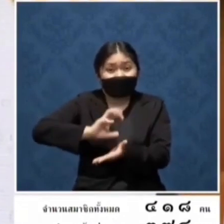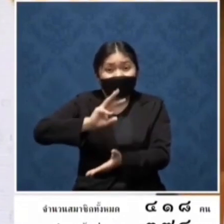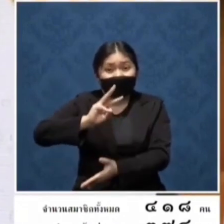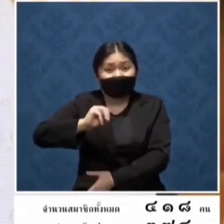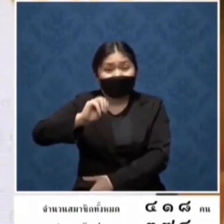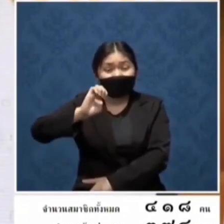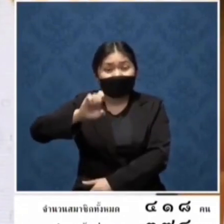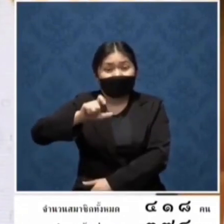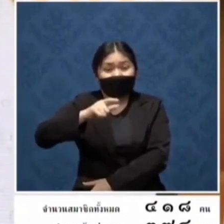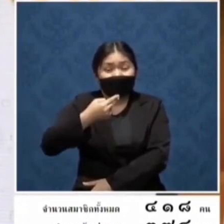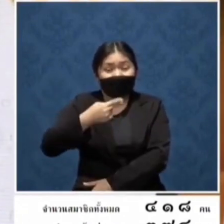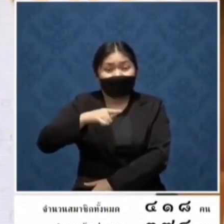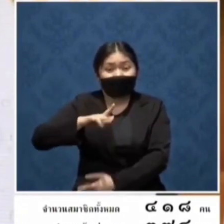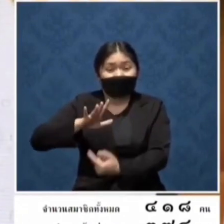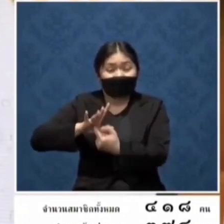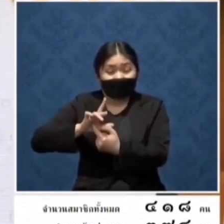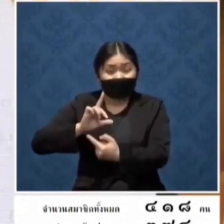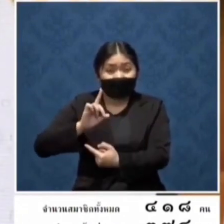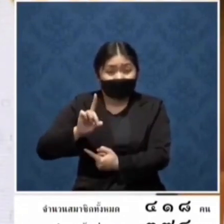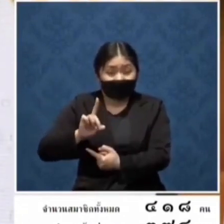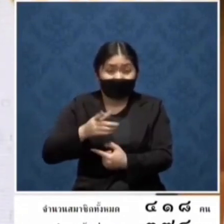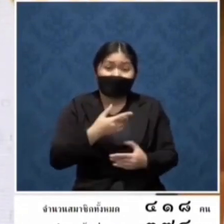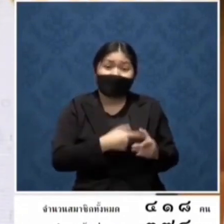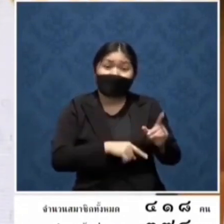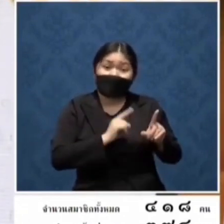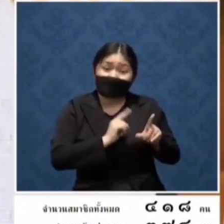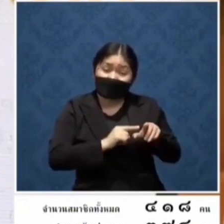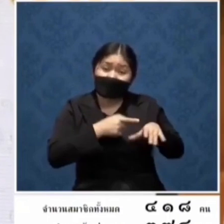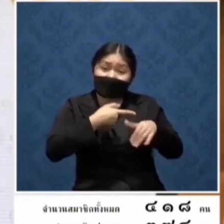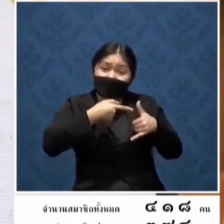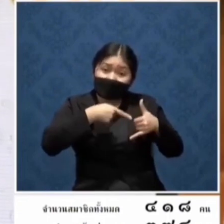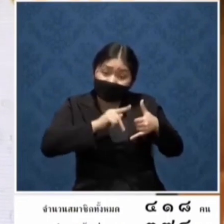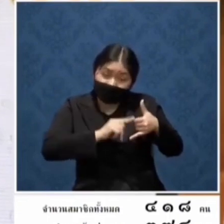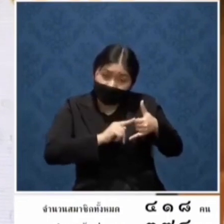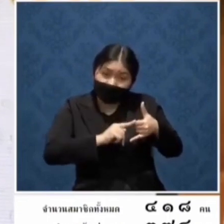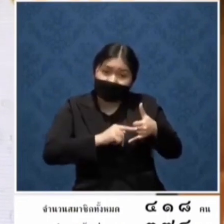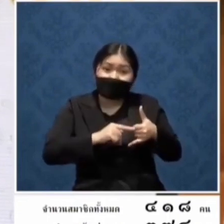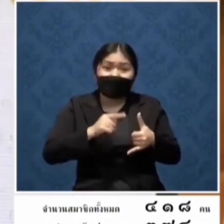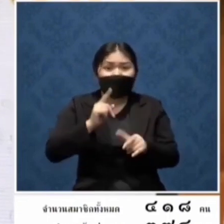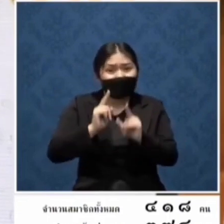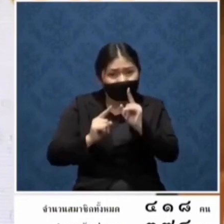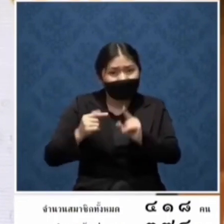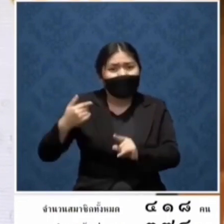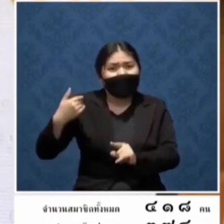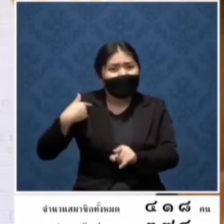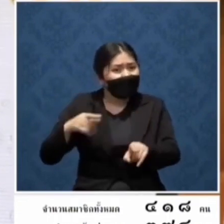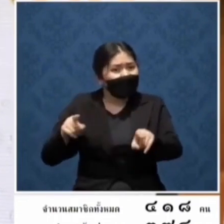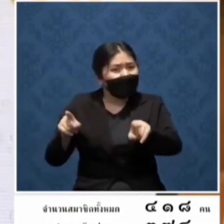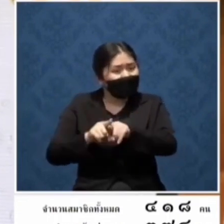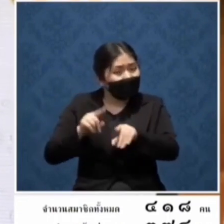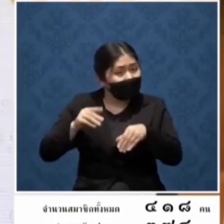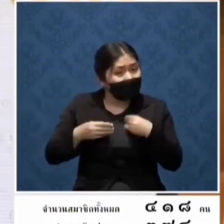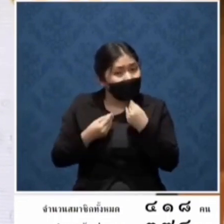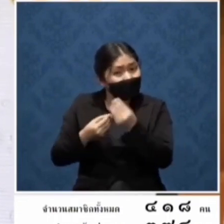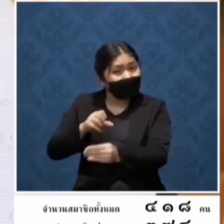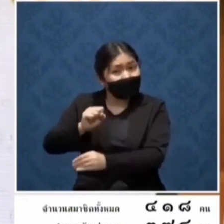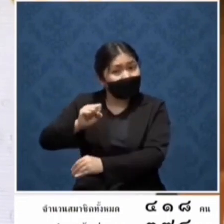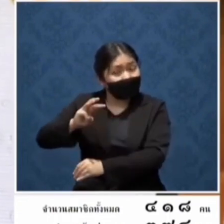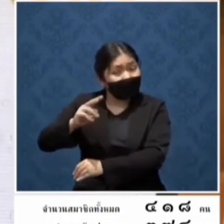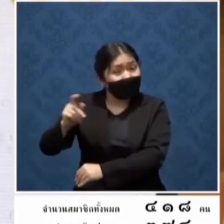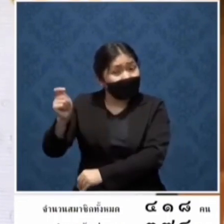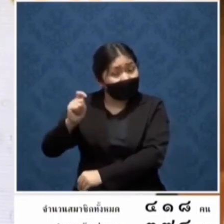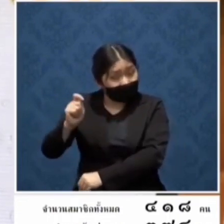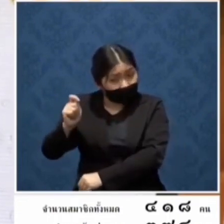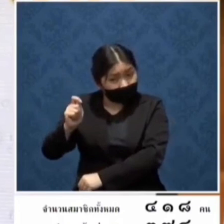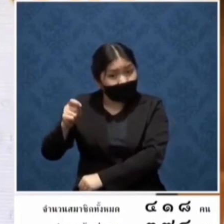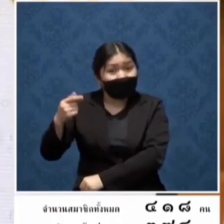ปอปราถือหุ้นด้วยเป็นนอมินีให้สว.อ่างส่วนกรรมการอีกคนนะครับทุนมินลัดเขาฝ